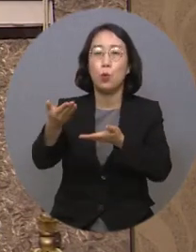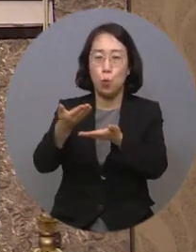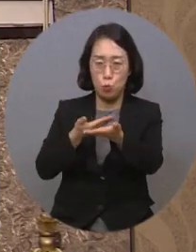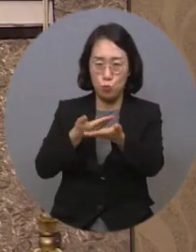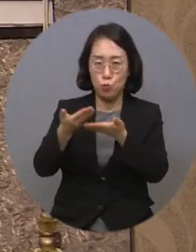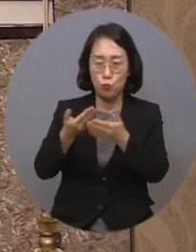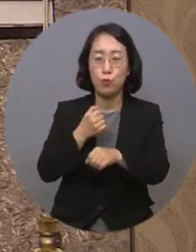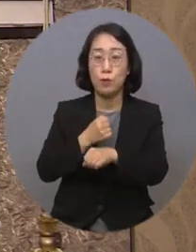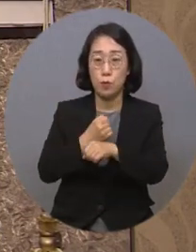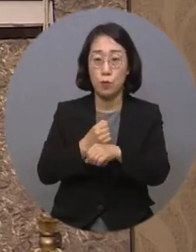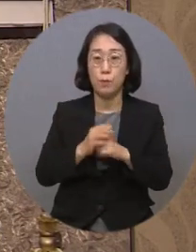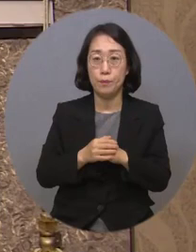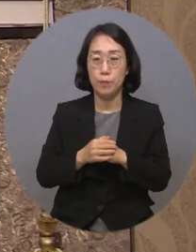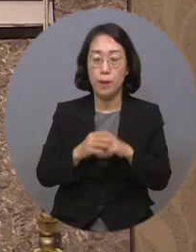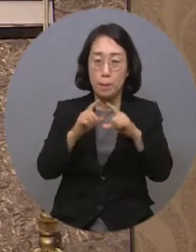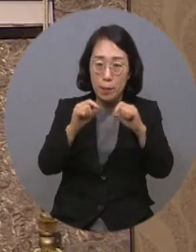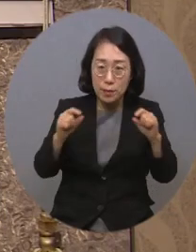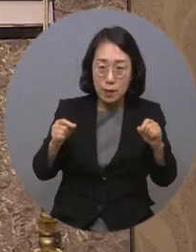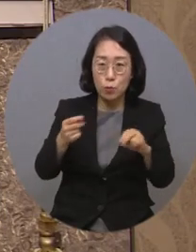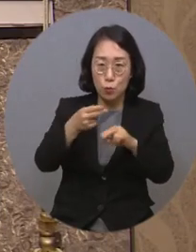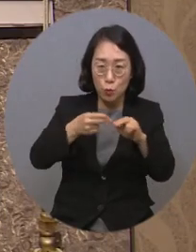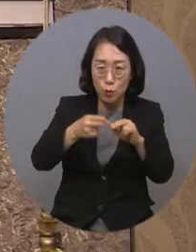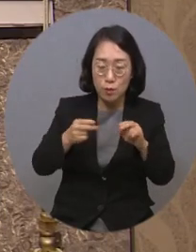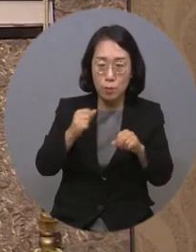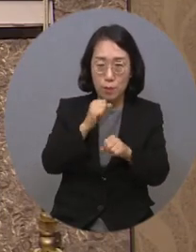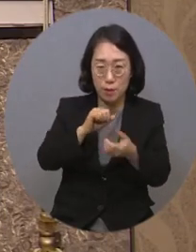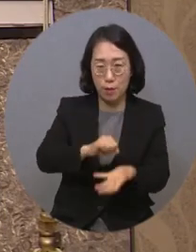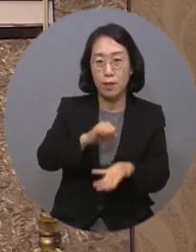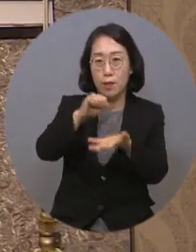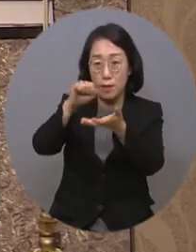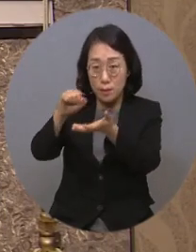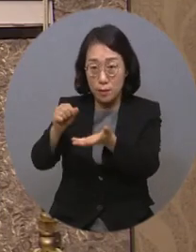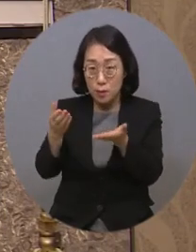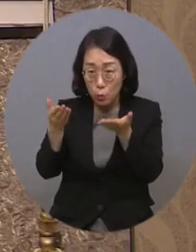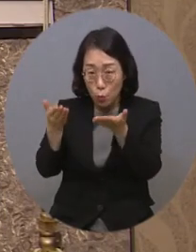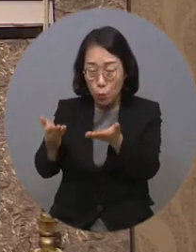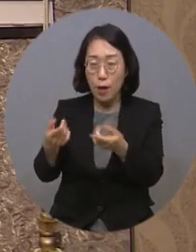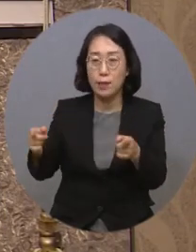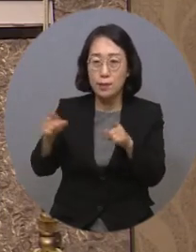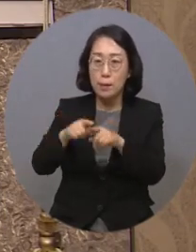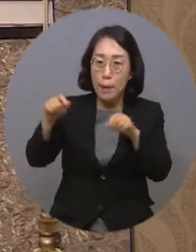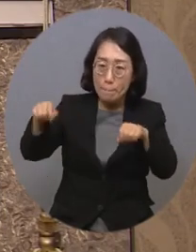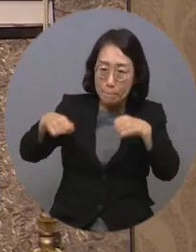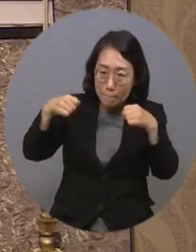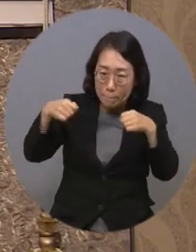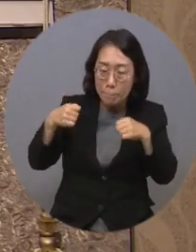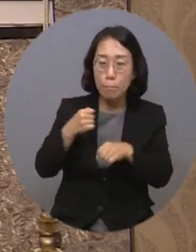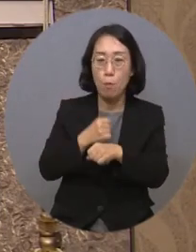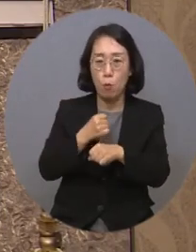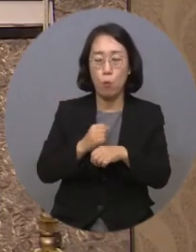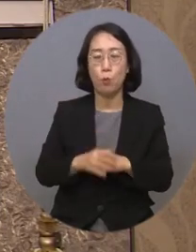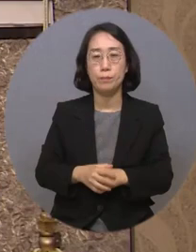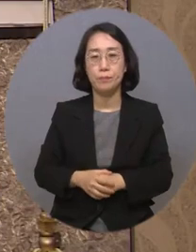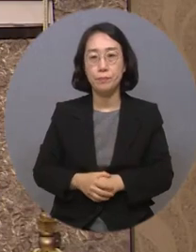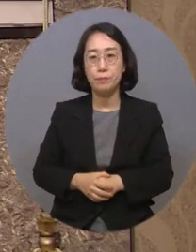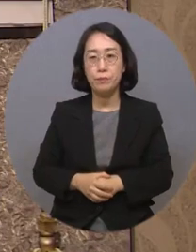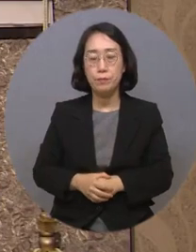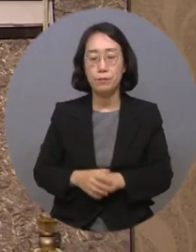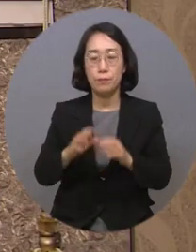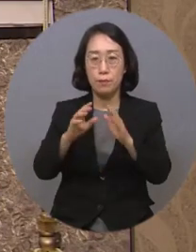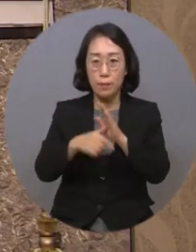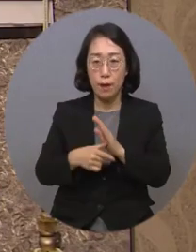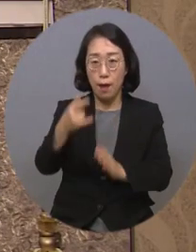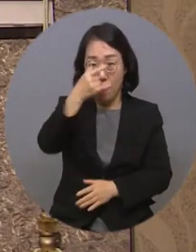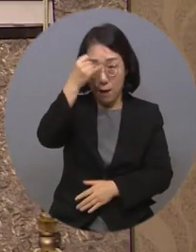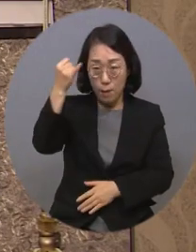같이, 반찬도 만들어서 갖다 드리기도 하고, 또 같이 식사도 만들어서 같이 먹기도 하고 근데 그때 당시